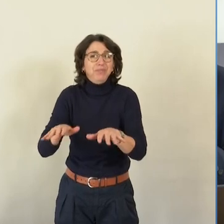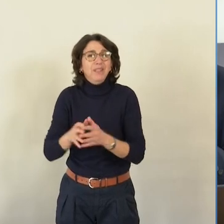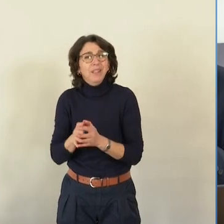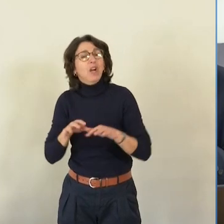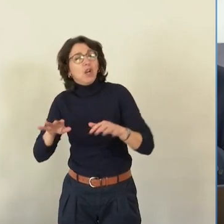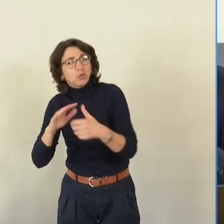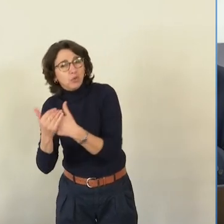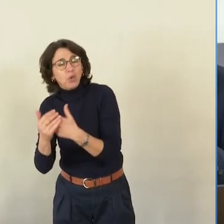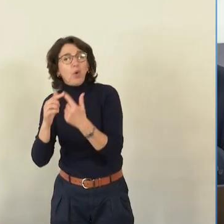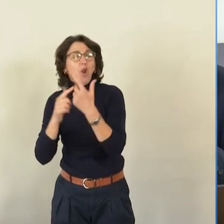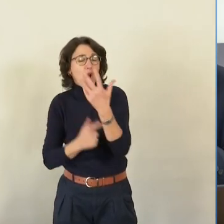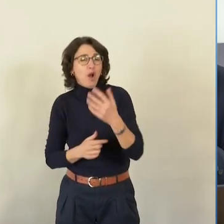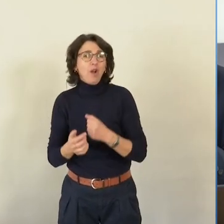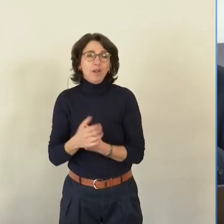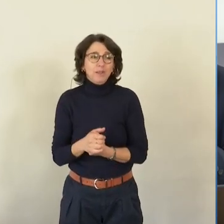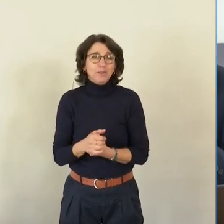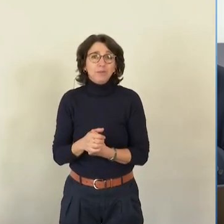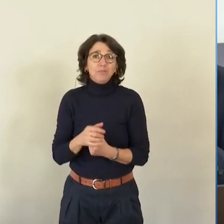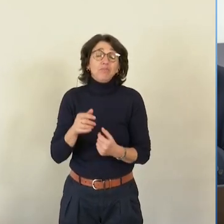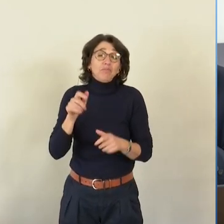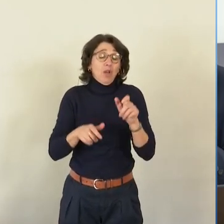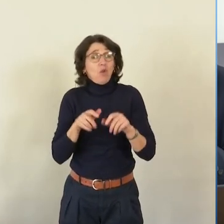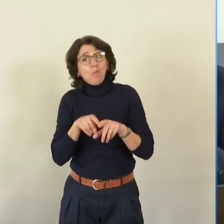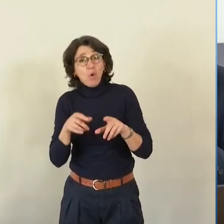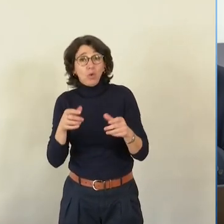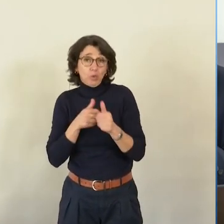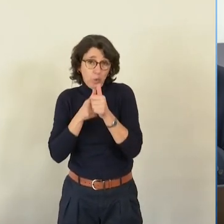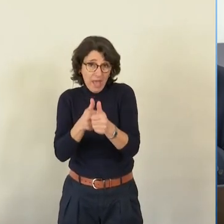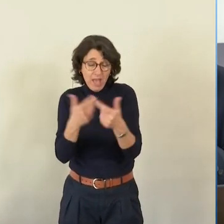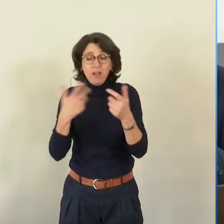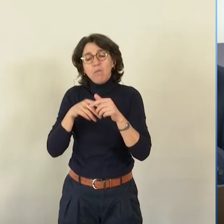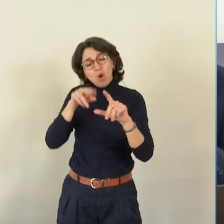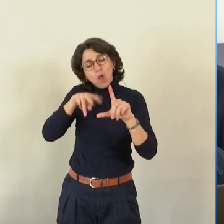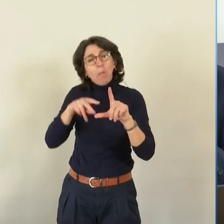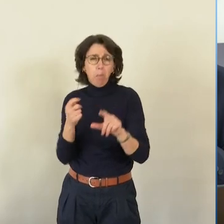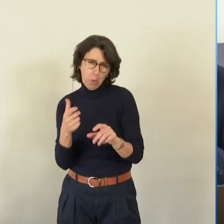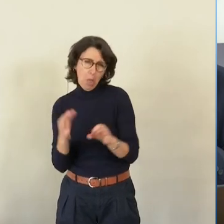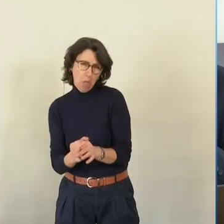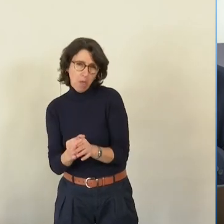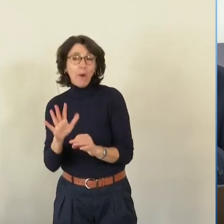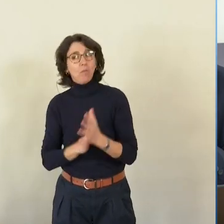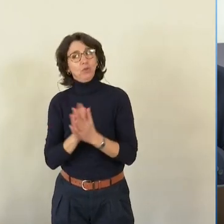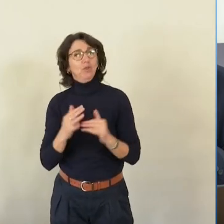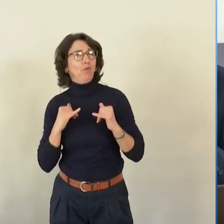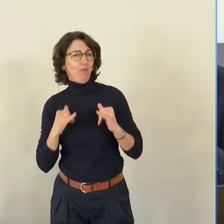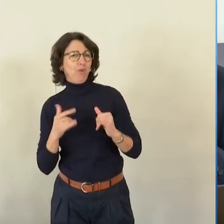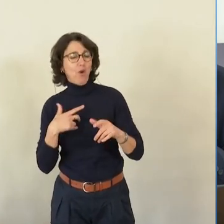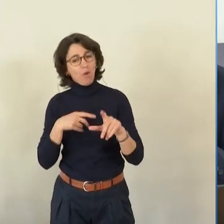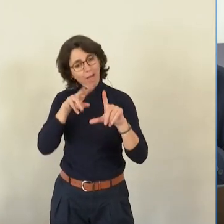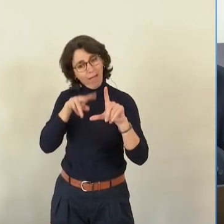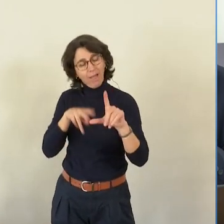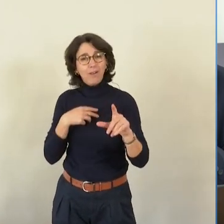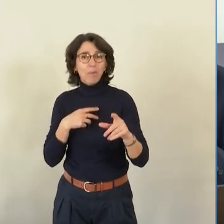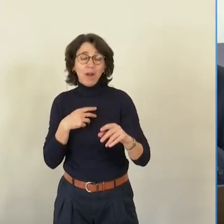évidemment les gens qui vous lisent qui ne sont pas très nombreux mais sont très motivés eux ne viendront pas chercher les